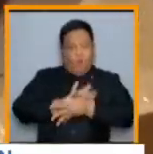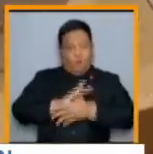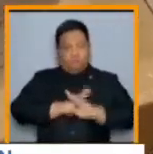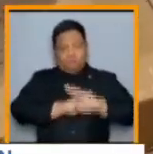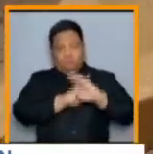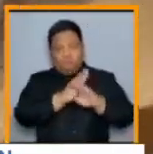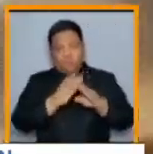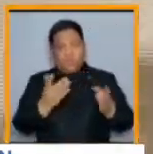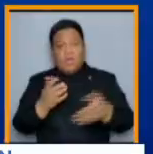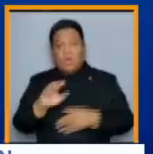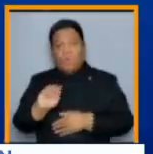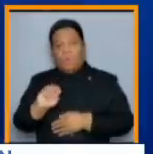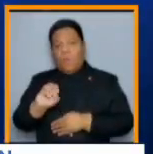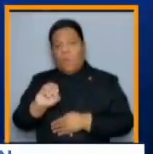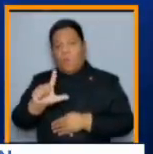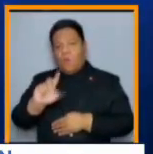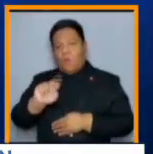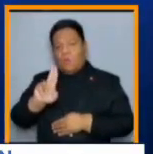Manila LGU.